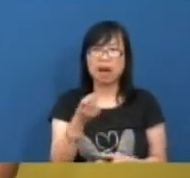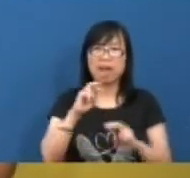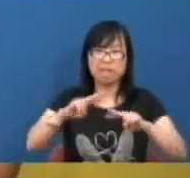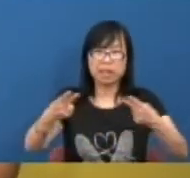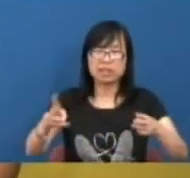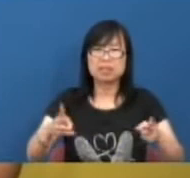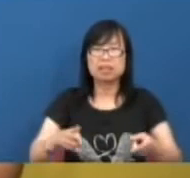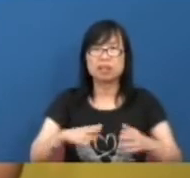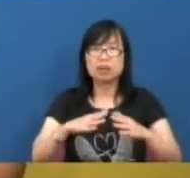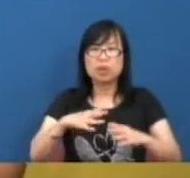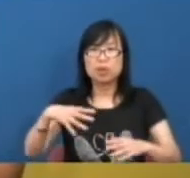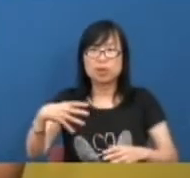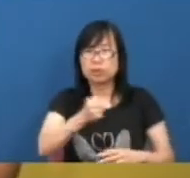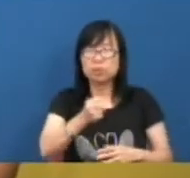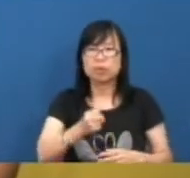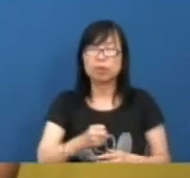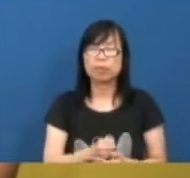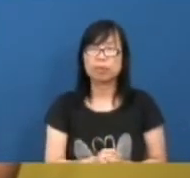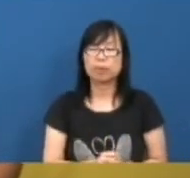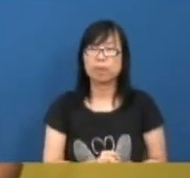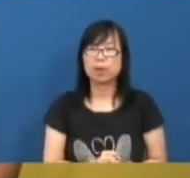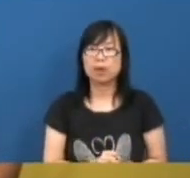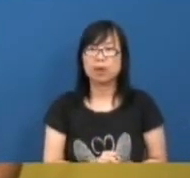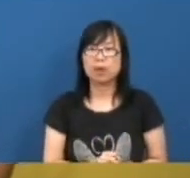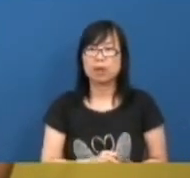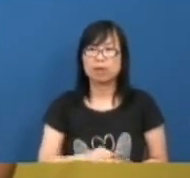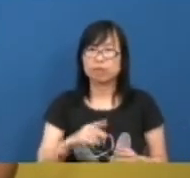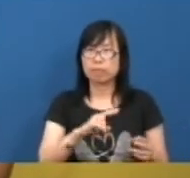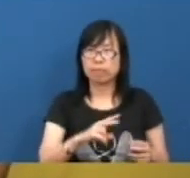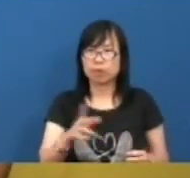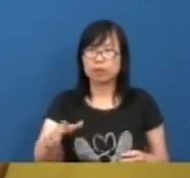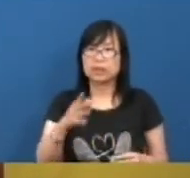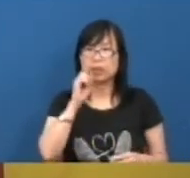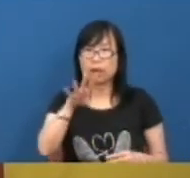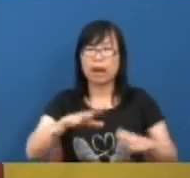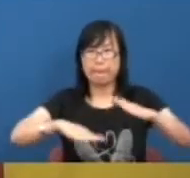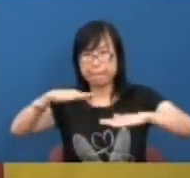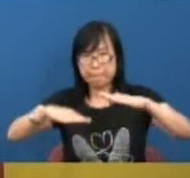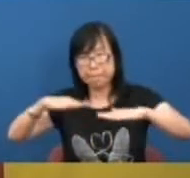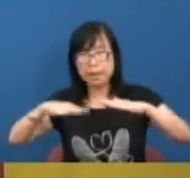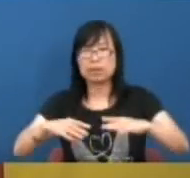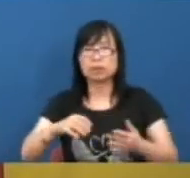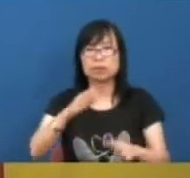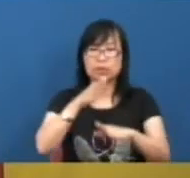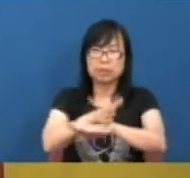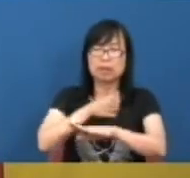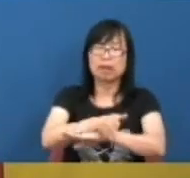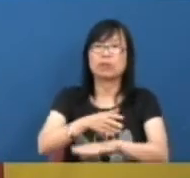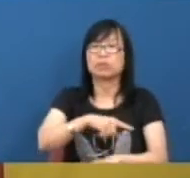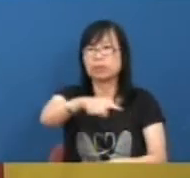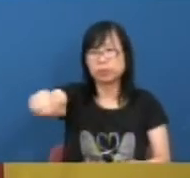唔好亂咁嚟啊，嗱即係我哋適量都會有呢啲可以平衡到社區嘅一個元素咯，